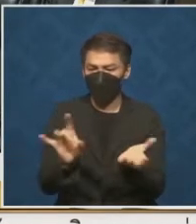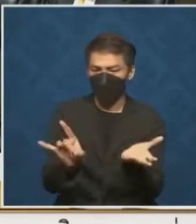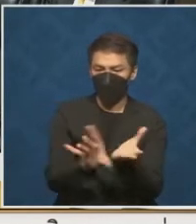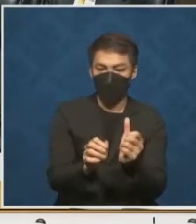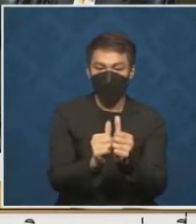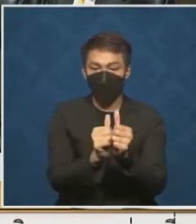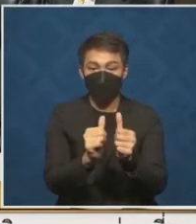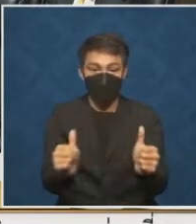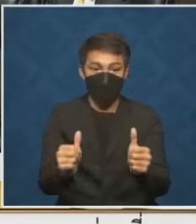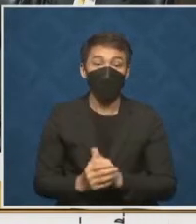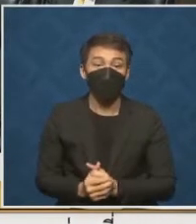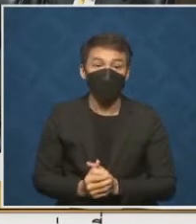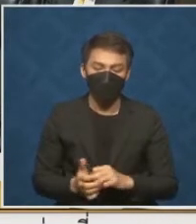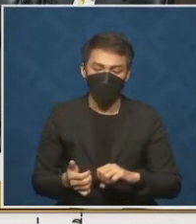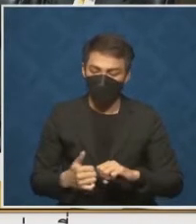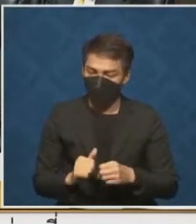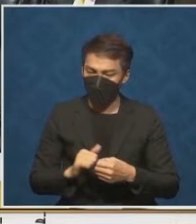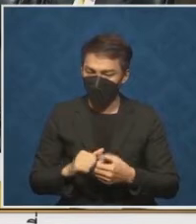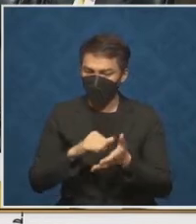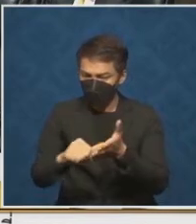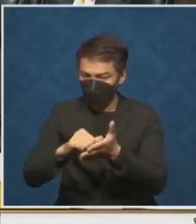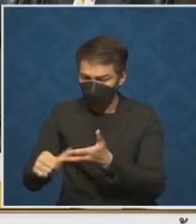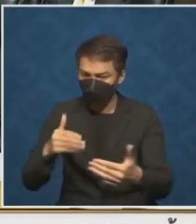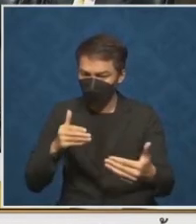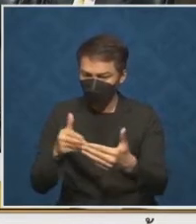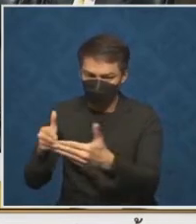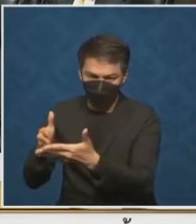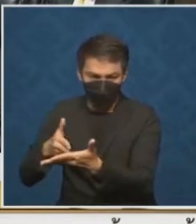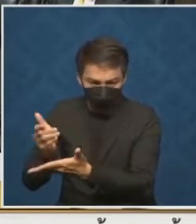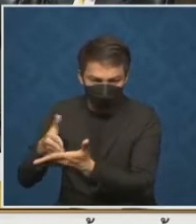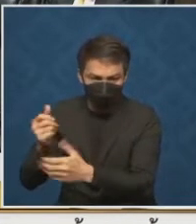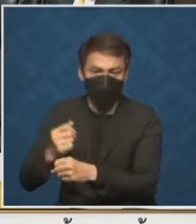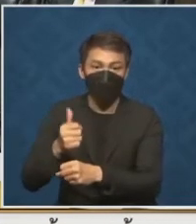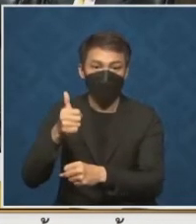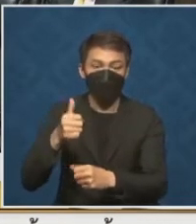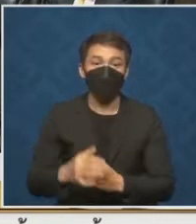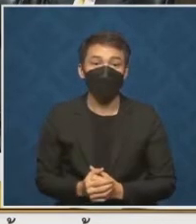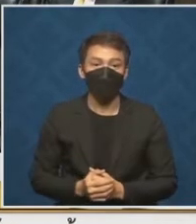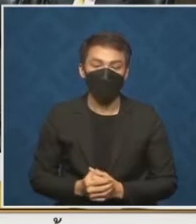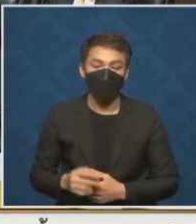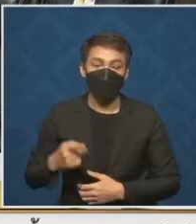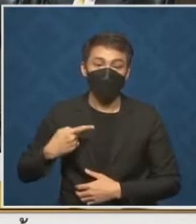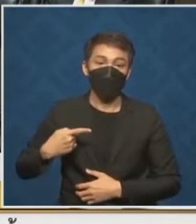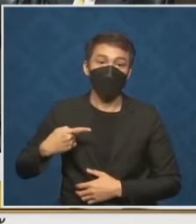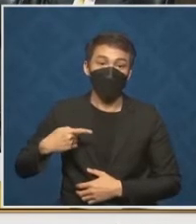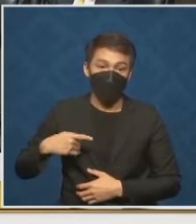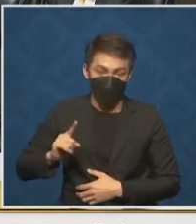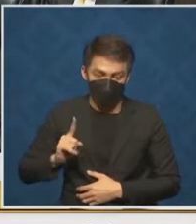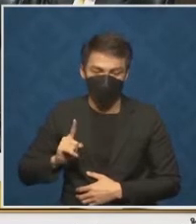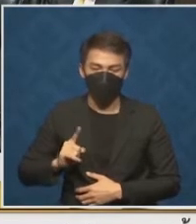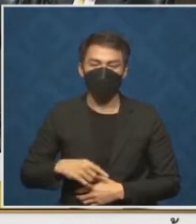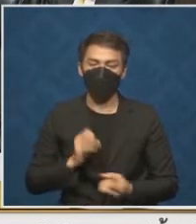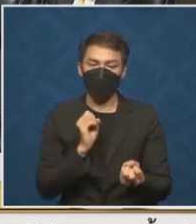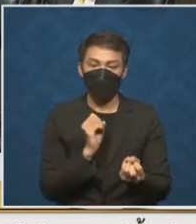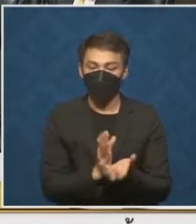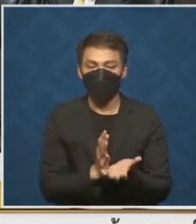ไปอย่างมีประสิทธิภาพและแก้ไขปัญหาได้อย่างตรงเป้าหมายอันจะยังประโยชน์และลด